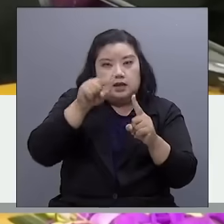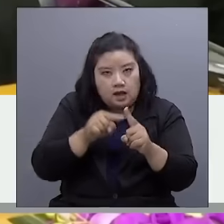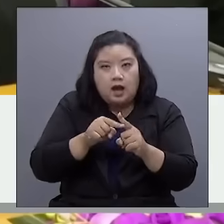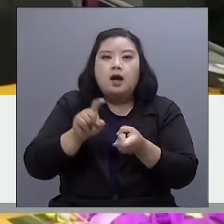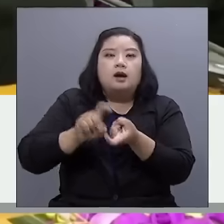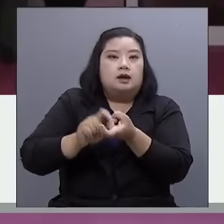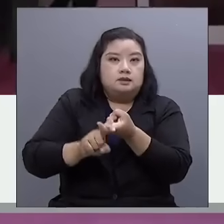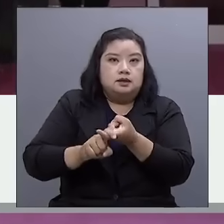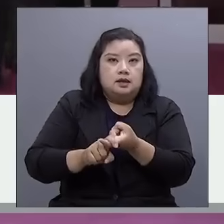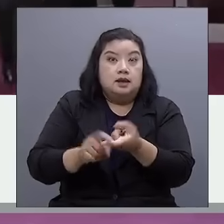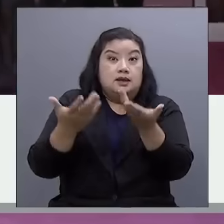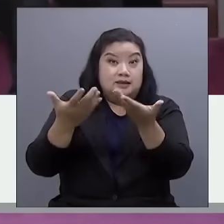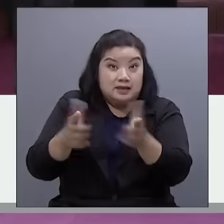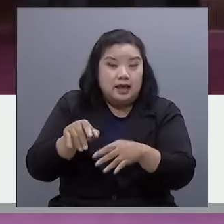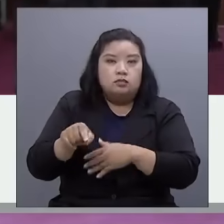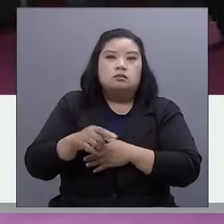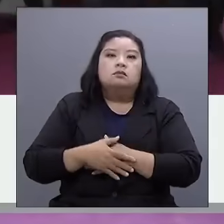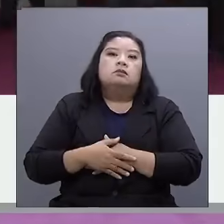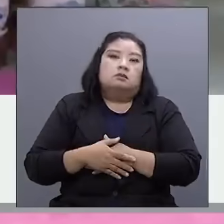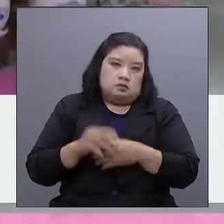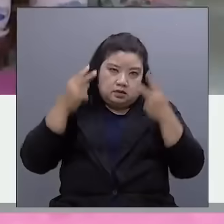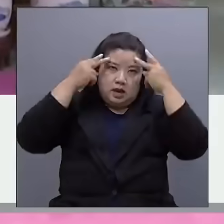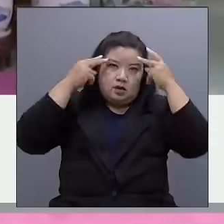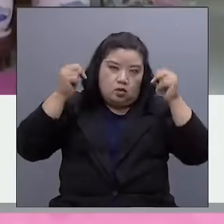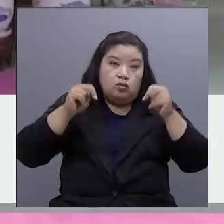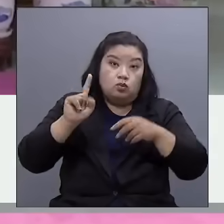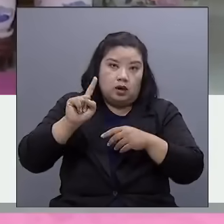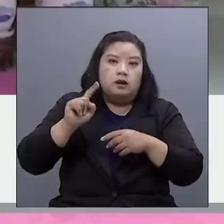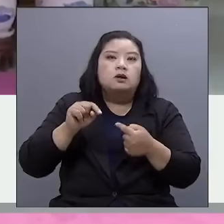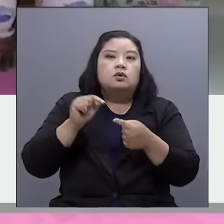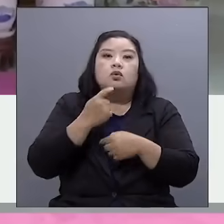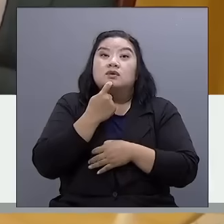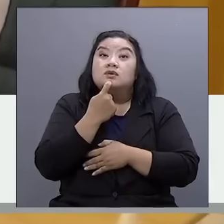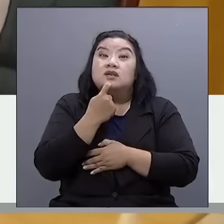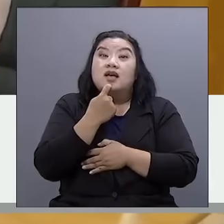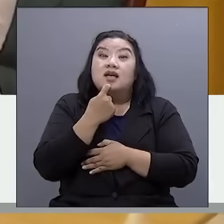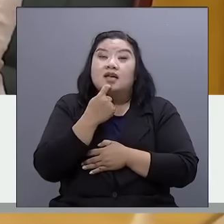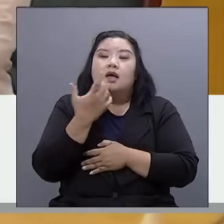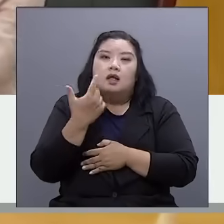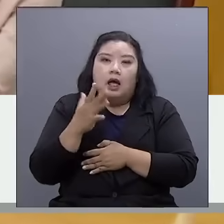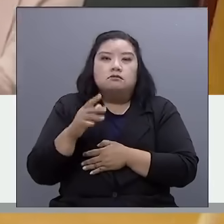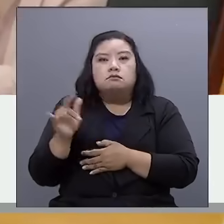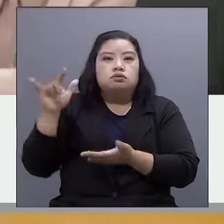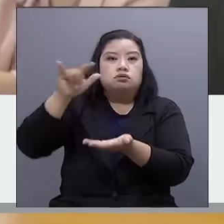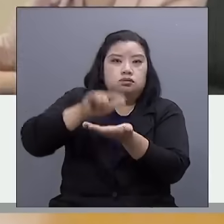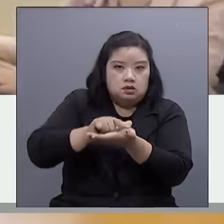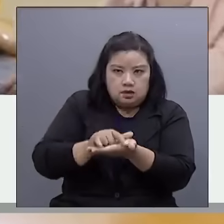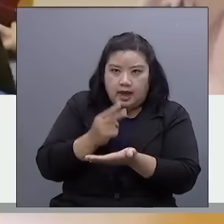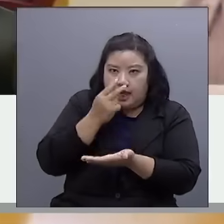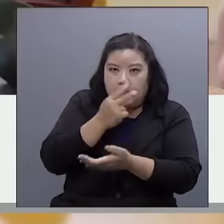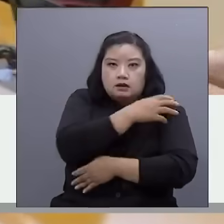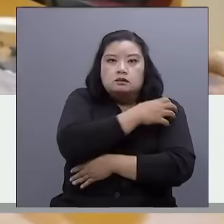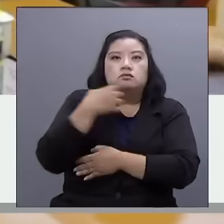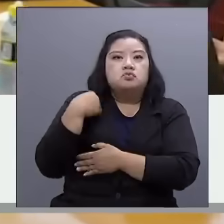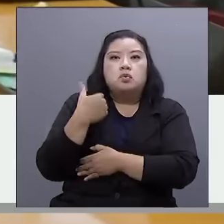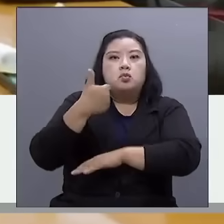แต่เมื่อนายกรัฐมนตรีนิวซีแลนด์เดินทางมาถึงจีนในช่วงค่ำวันนั้นเราก็ไม่ได้เห็นภาพของชิ้นกลางตามสื่อต่างๆ